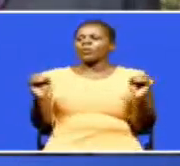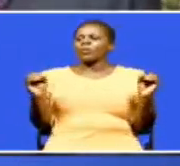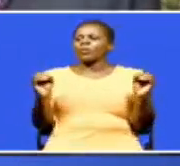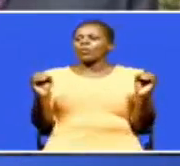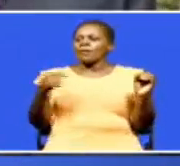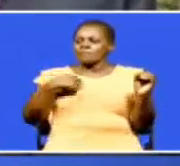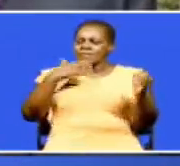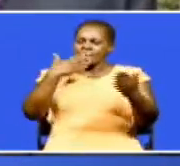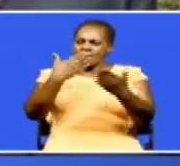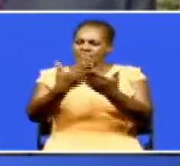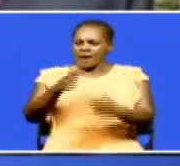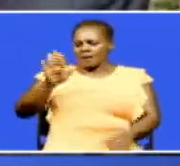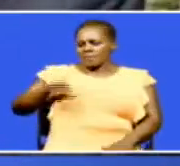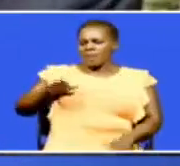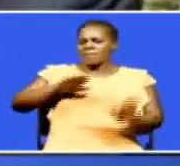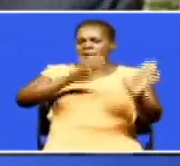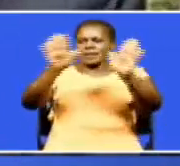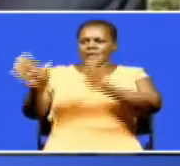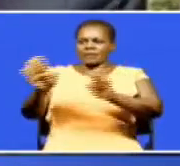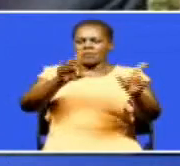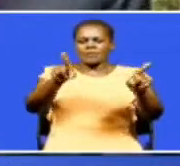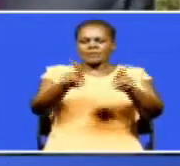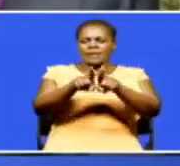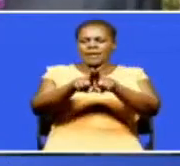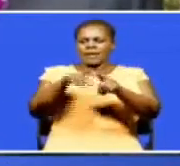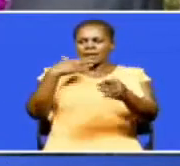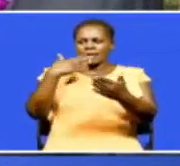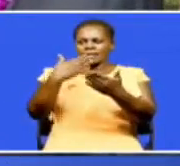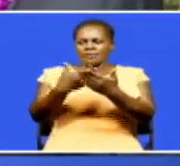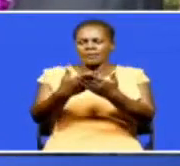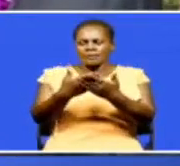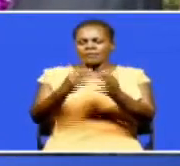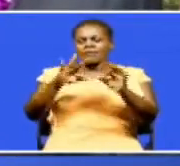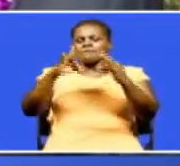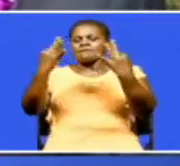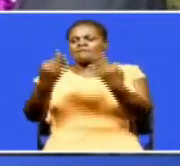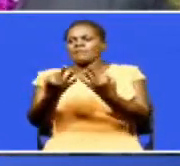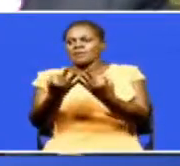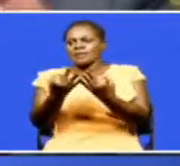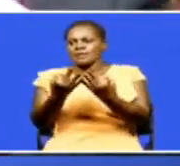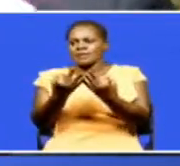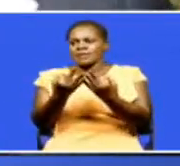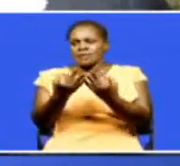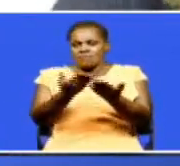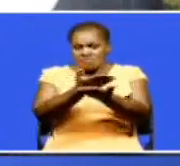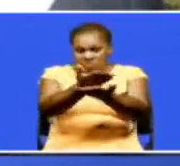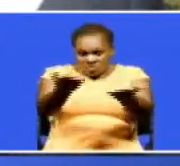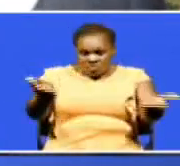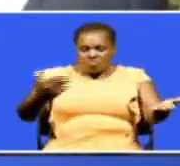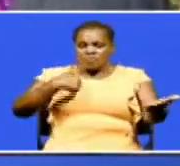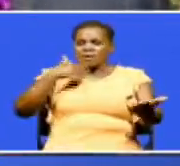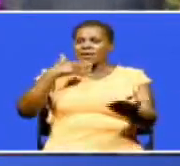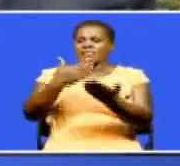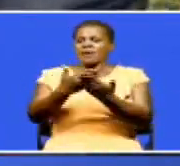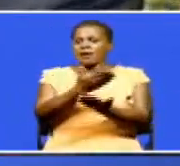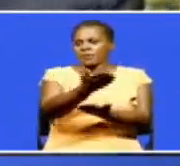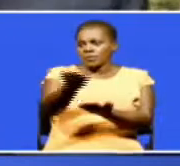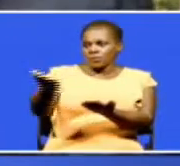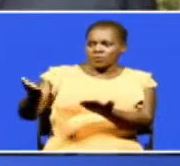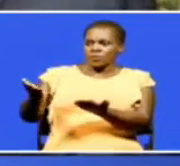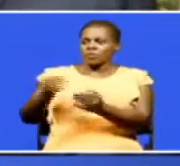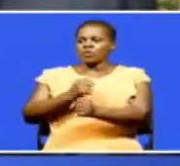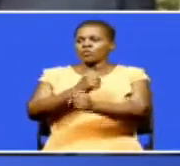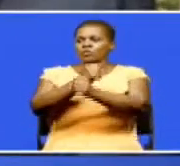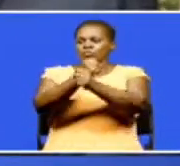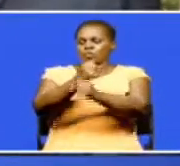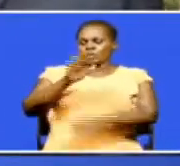Na ninamshukuru, na ninashukuru familia yake ambayo namchunga, na mshukuru nyinyi kwa